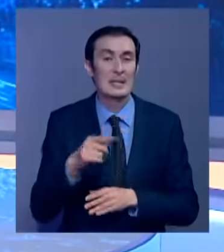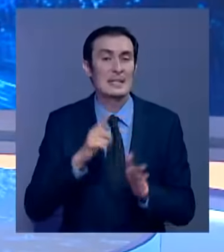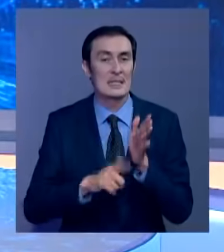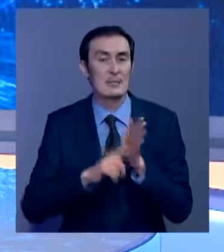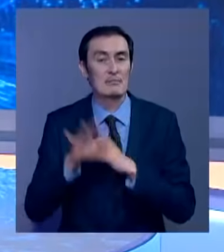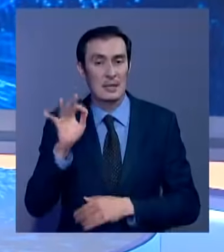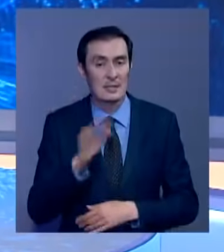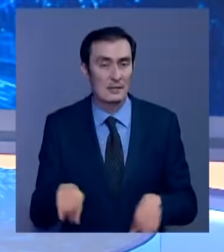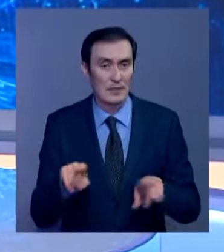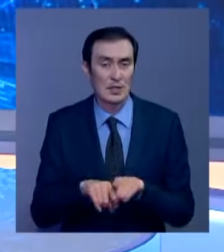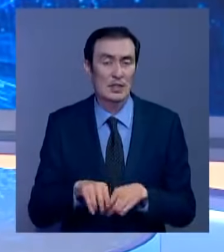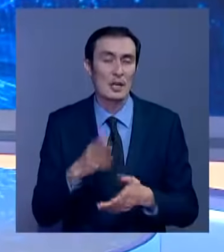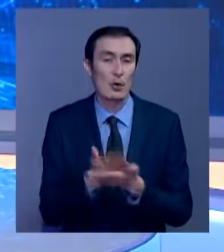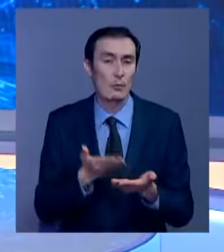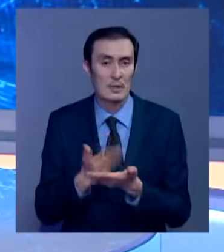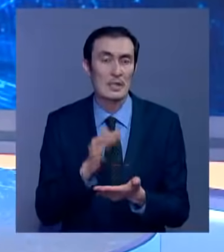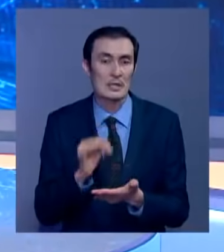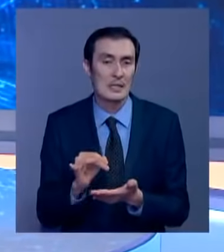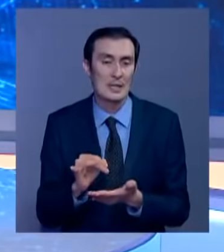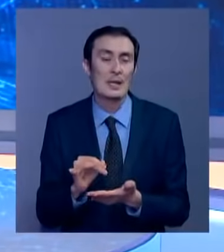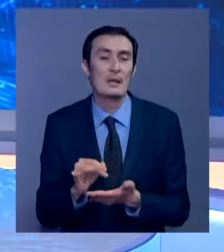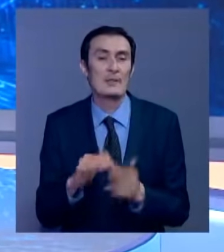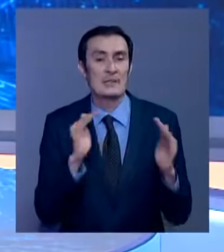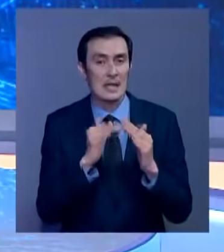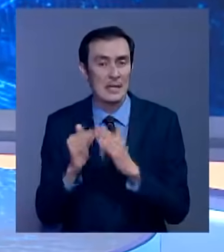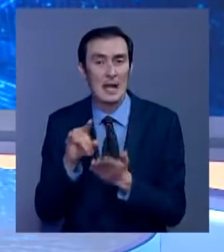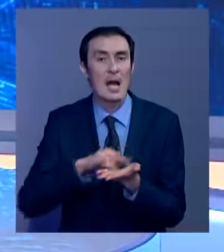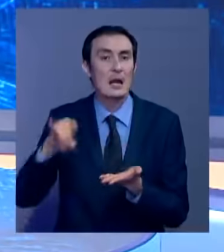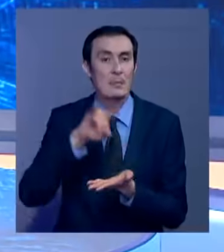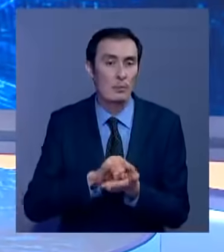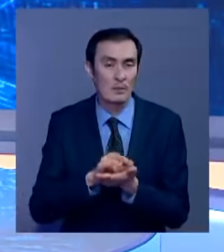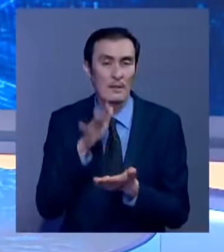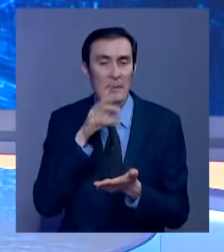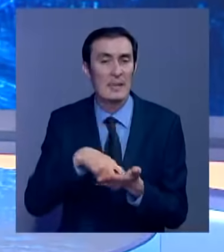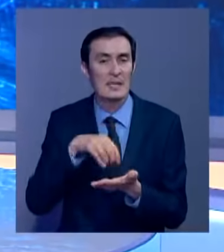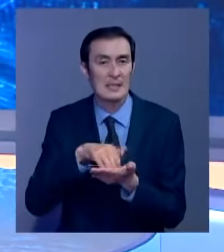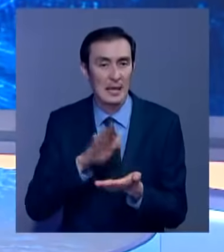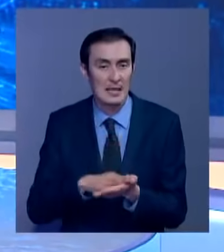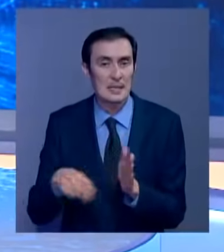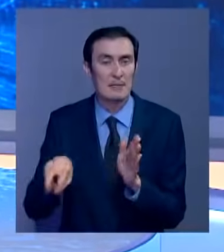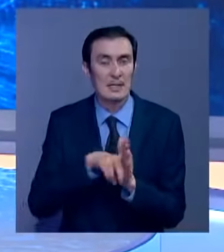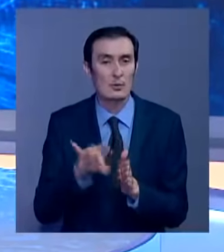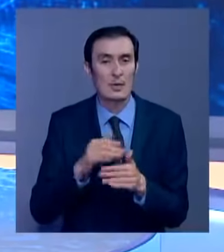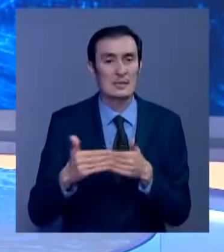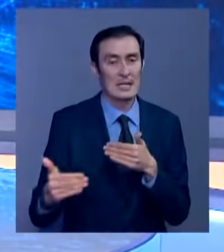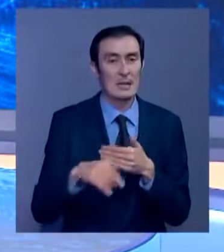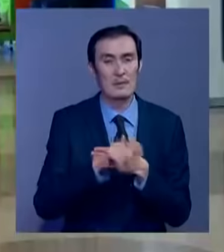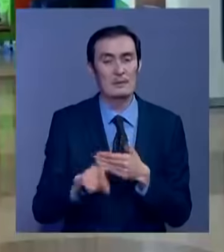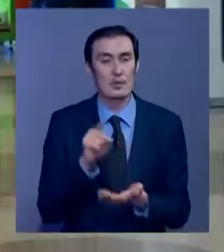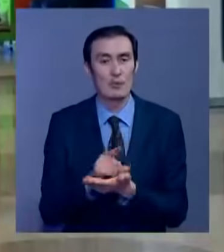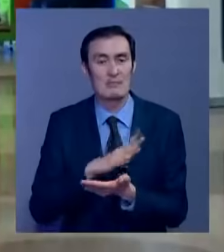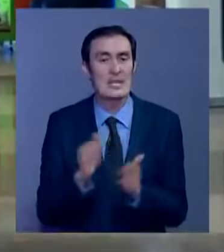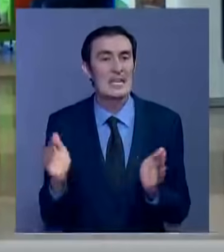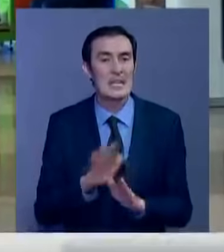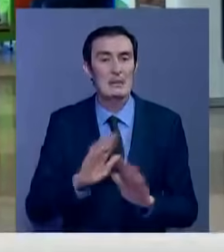65-70%. Кроме того, рекомендации могут распространяться и в зданиях аэропортов. При регистрации и посадке расстояние между пассажирами должно